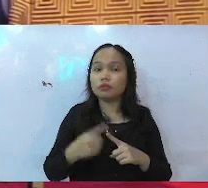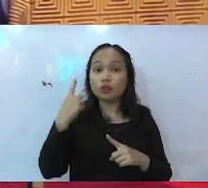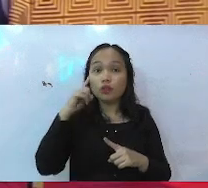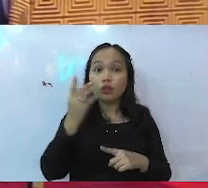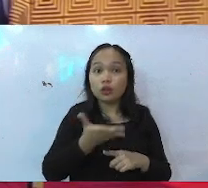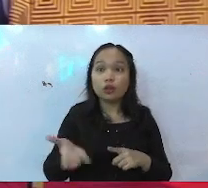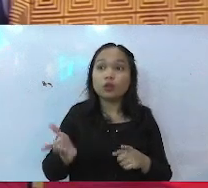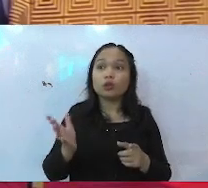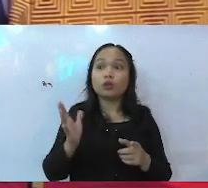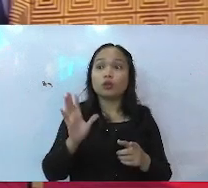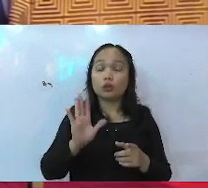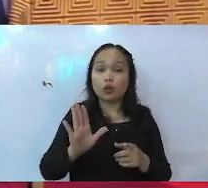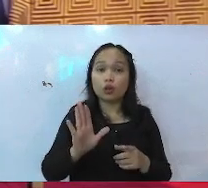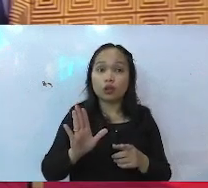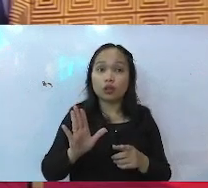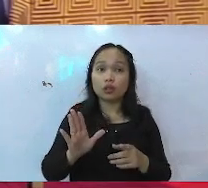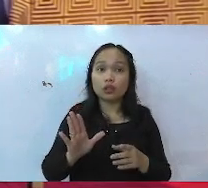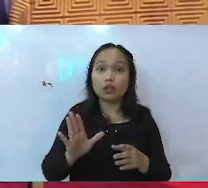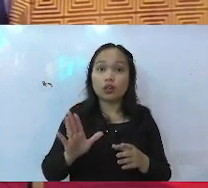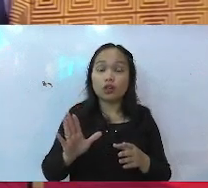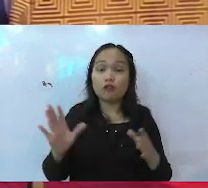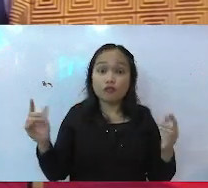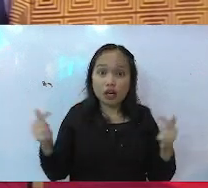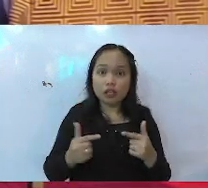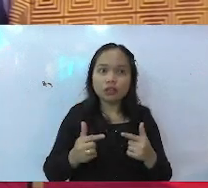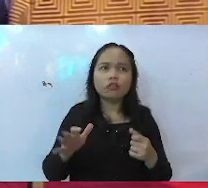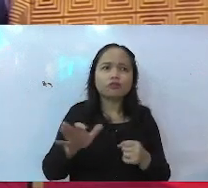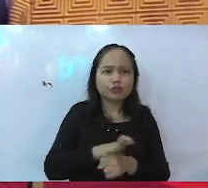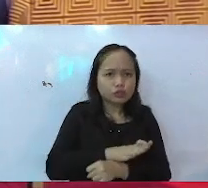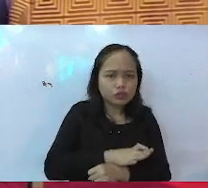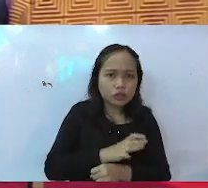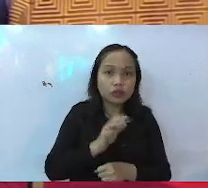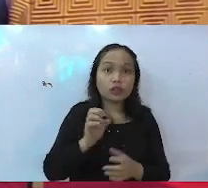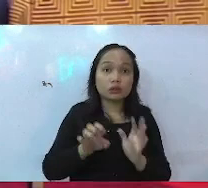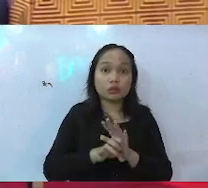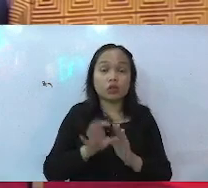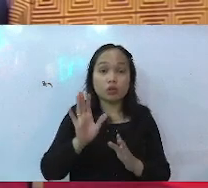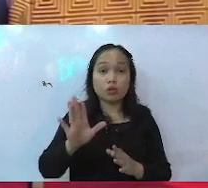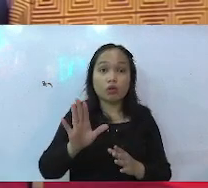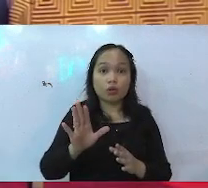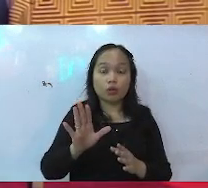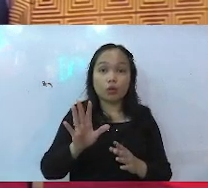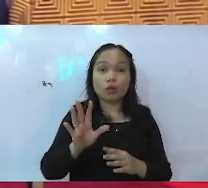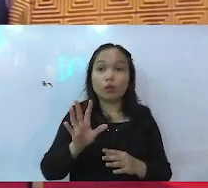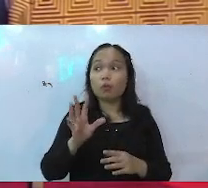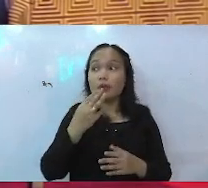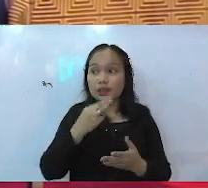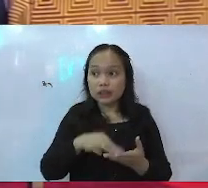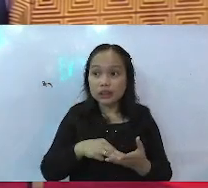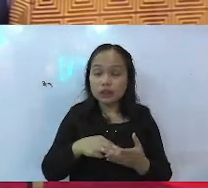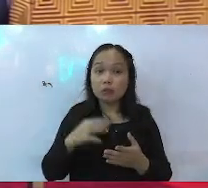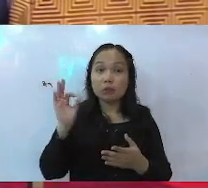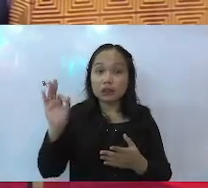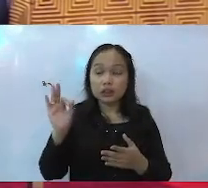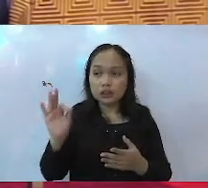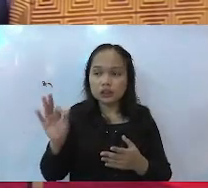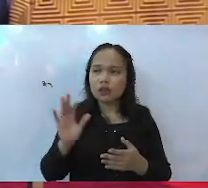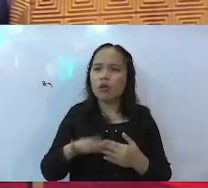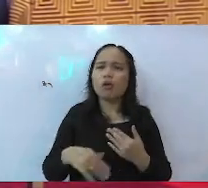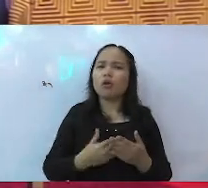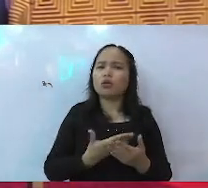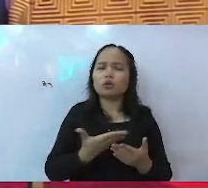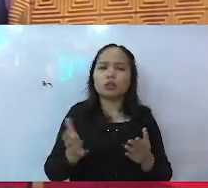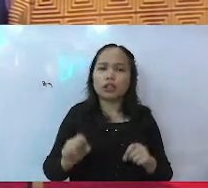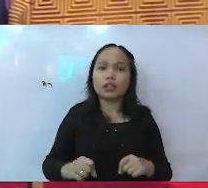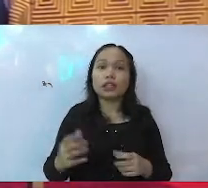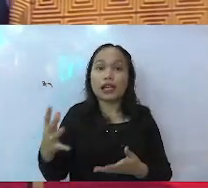maging puno doun yan sa salita ng Diyos na nahayag sa pulpito sa mga programa natin doun yan doon kayo kukuha ng panlaban ninyo Kaya